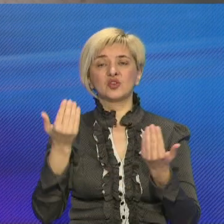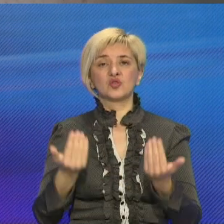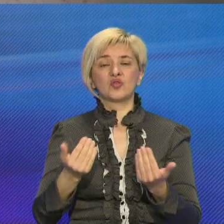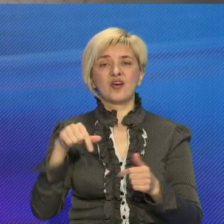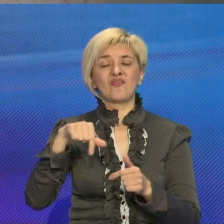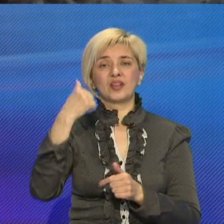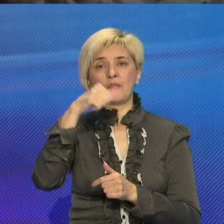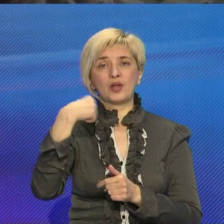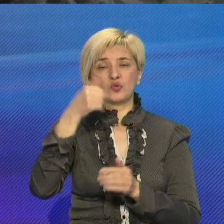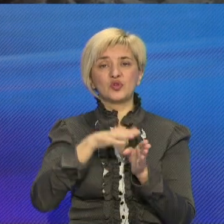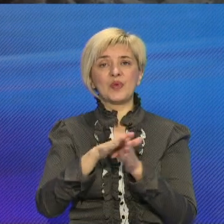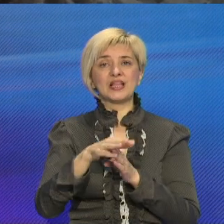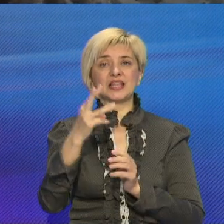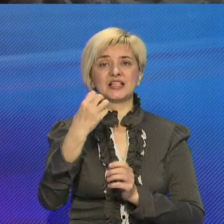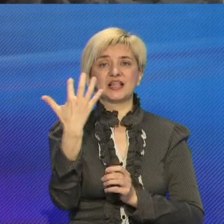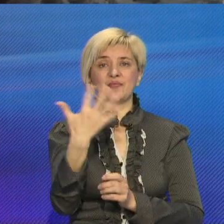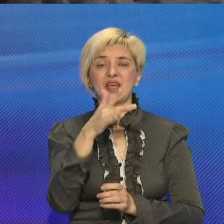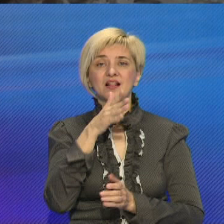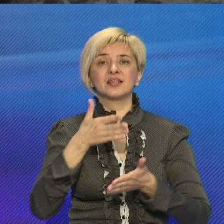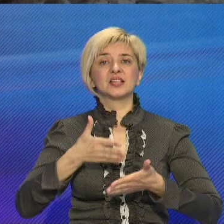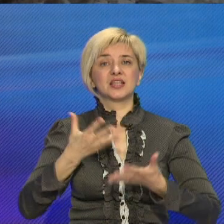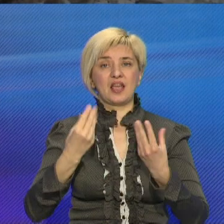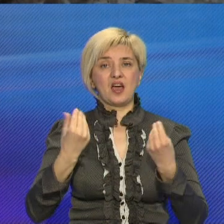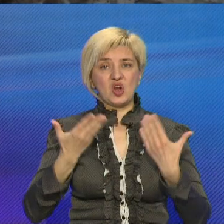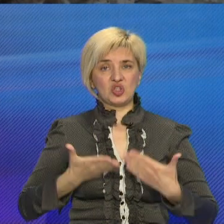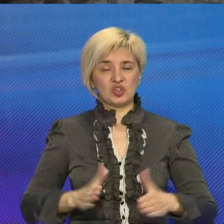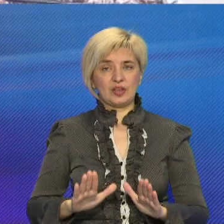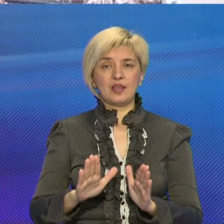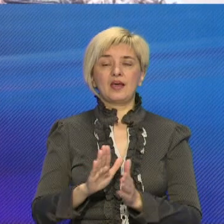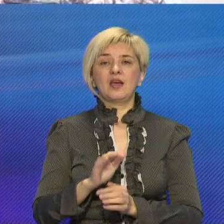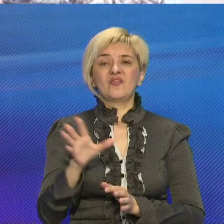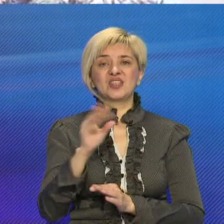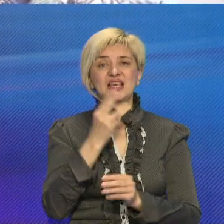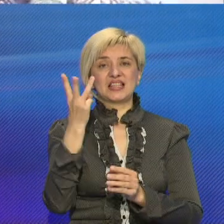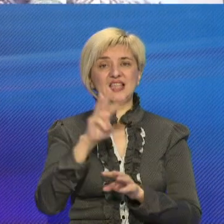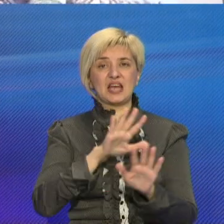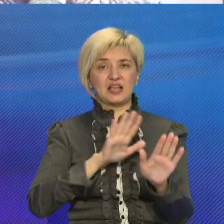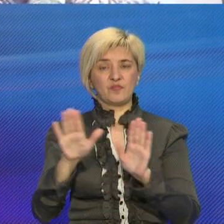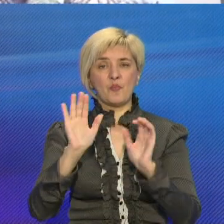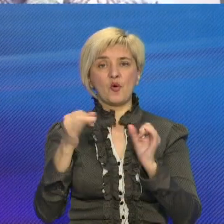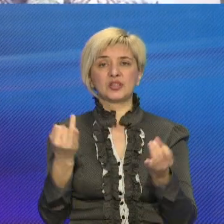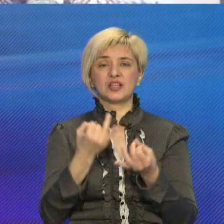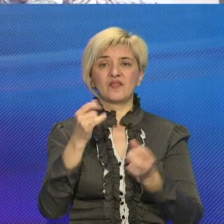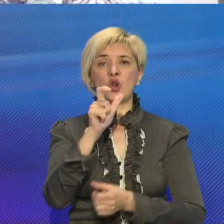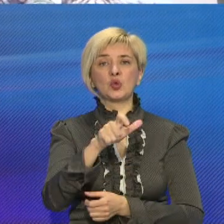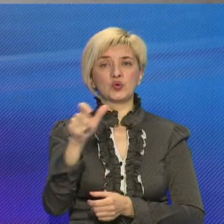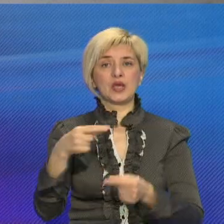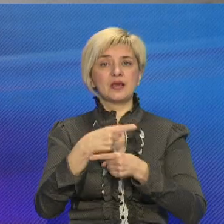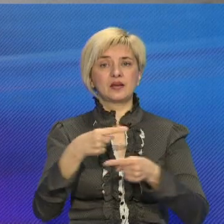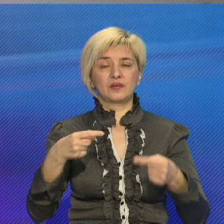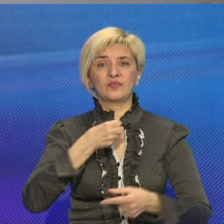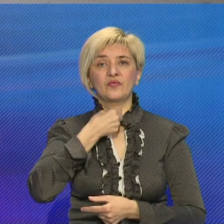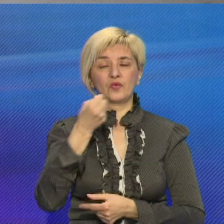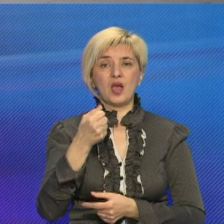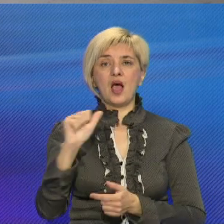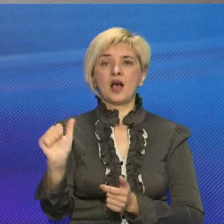350 годов. Как кажут организаторы, все три тематичные экспозиции могут затекавить и людей старейшего поколения, и молодь.